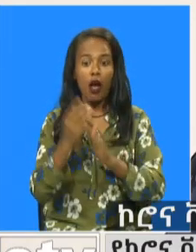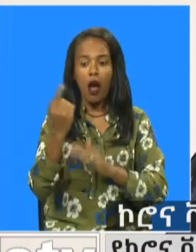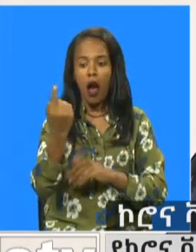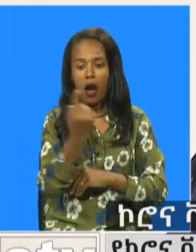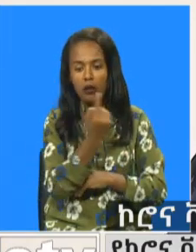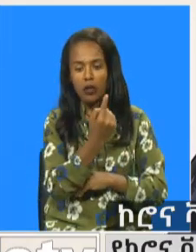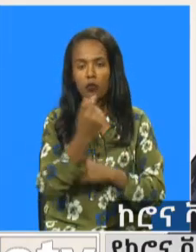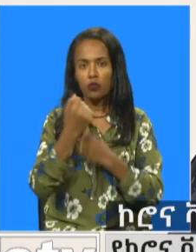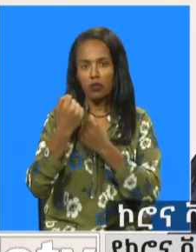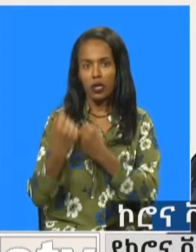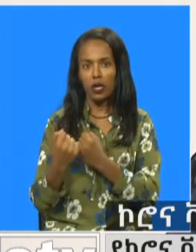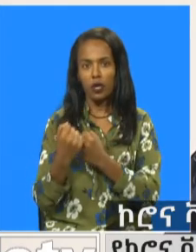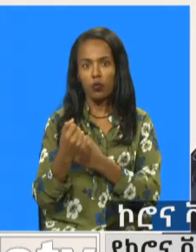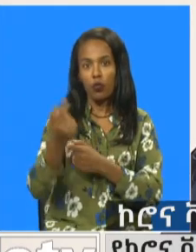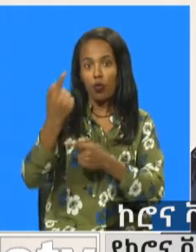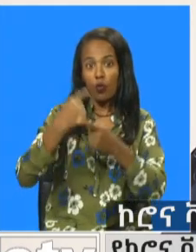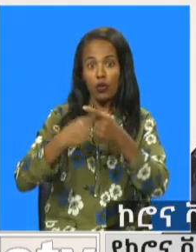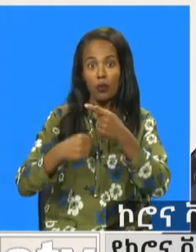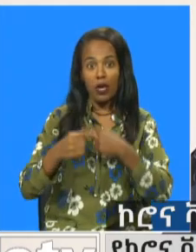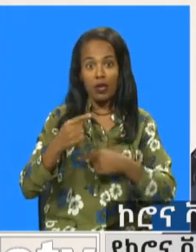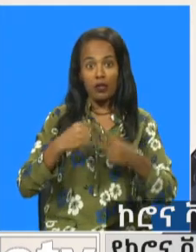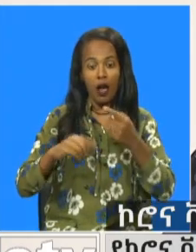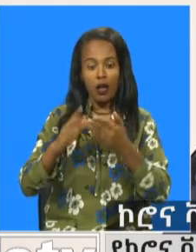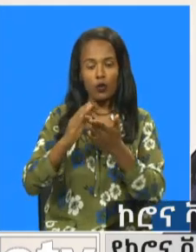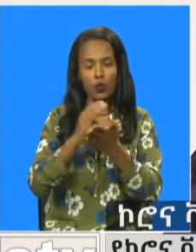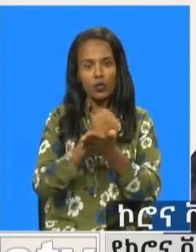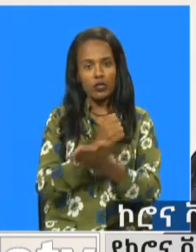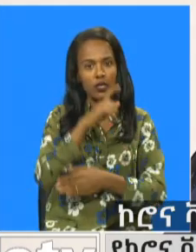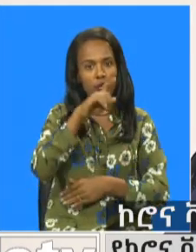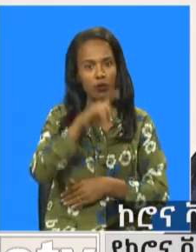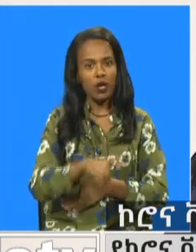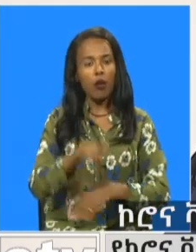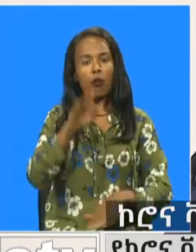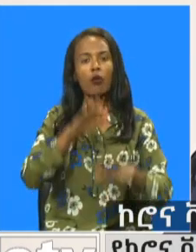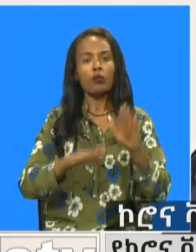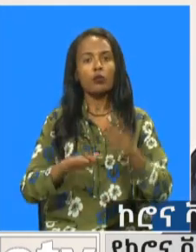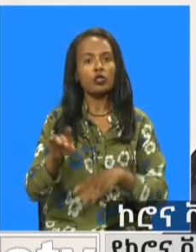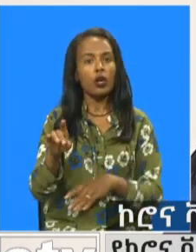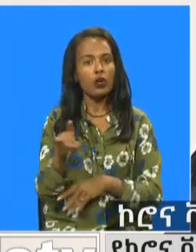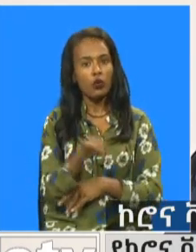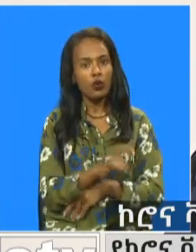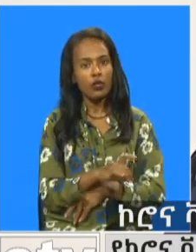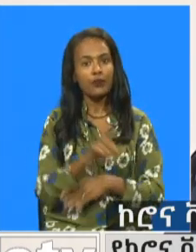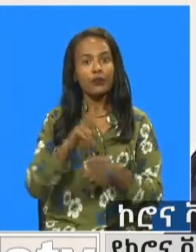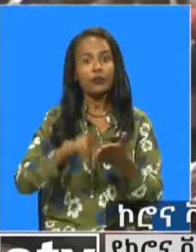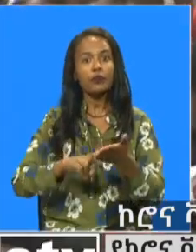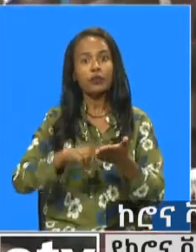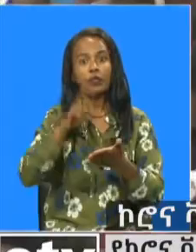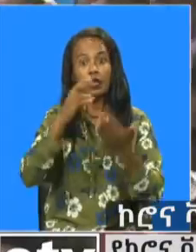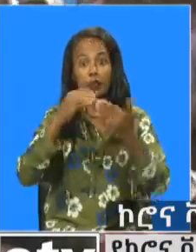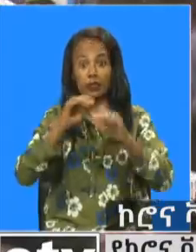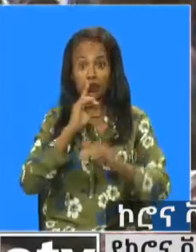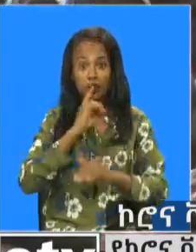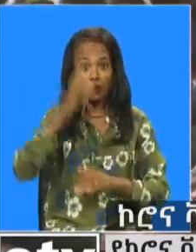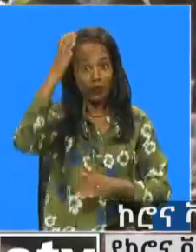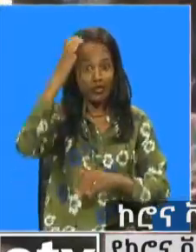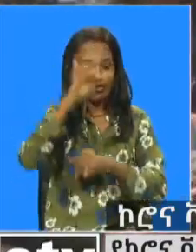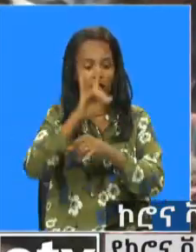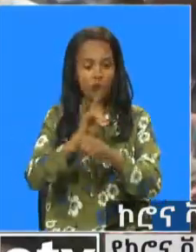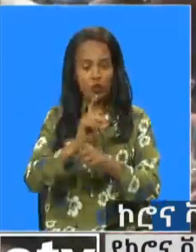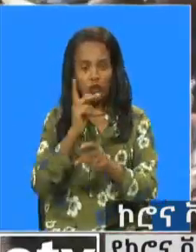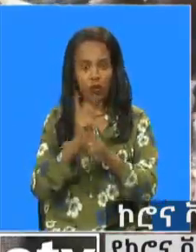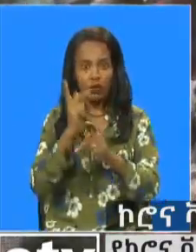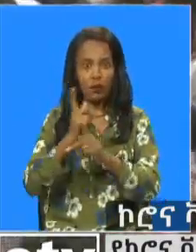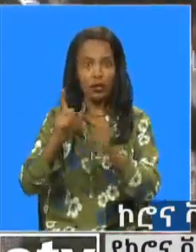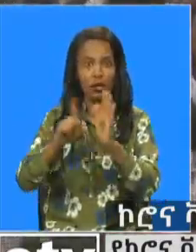አንዳንዱ ጠንከር ብሎ ሊመጣ ሊወሰድ የሚገባው እርምጃ እንደሆነ ለማንሳት ያክል ነው። መንግስት ዜጎችን የመጠበቅ